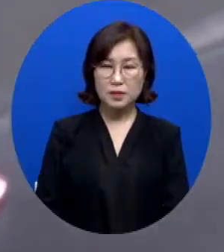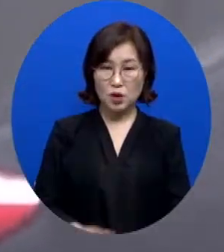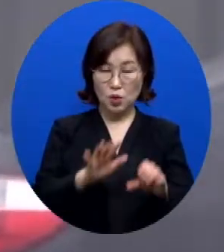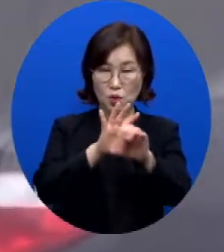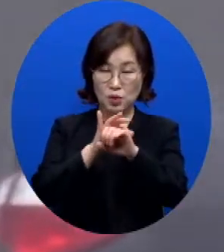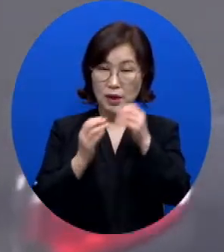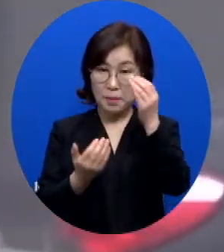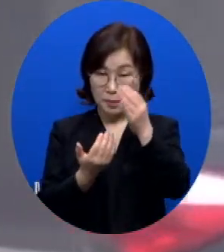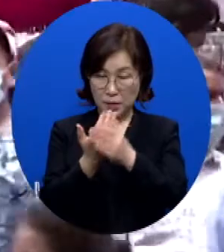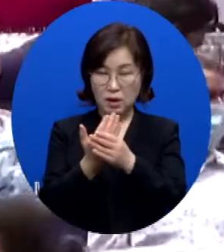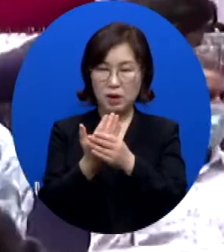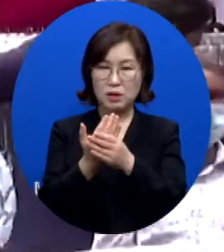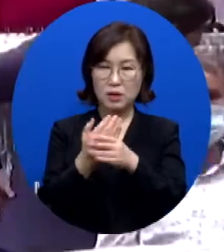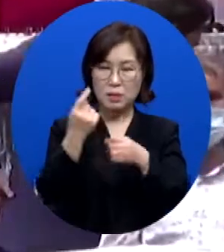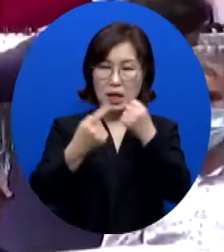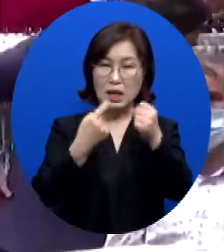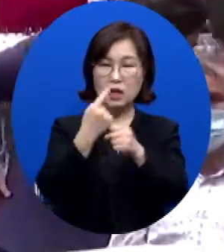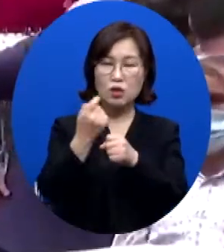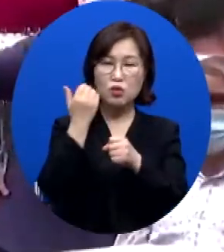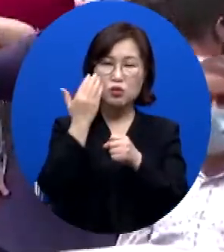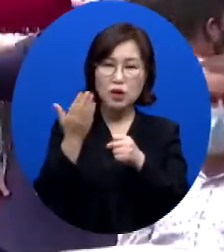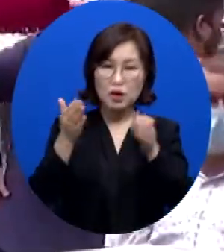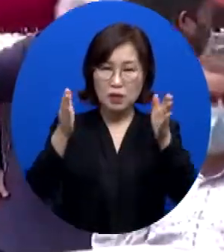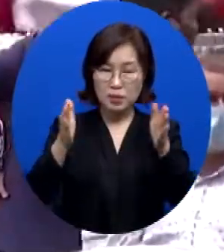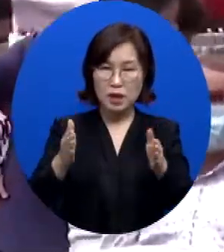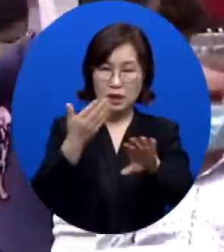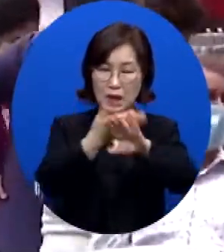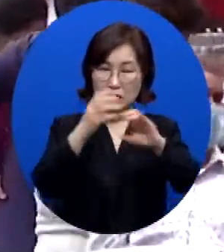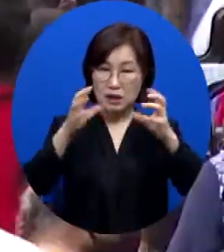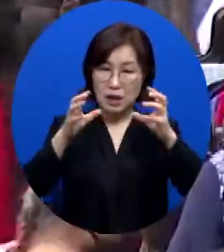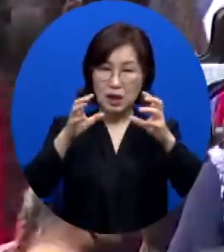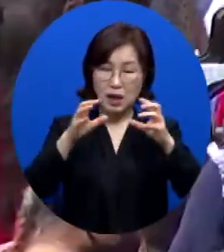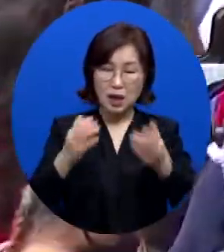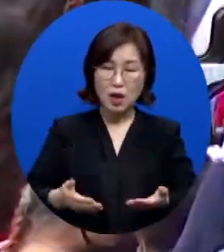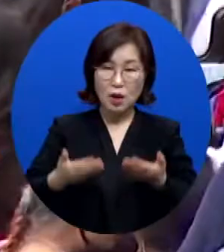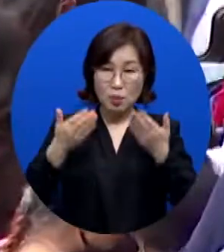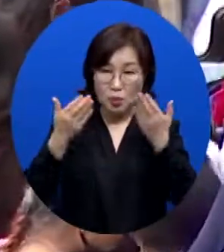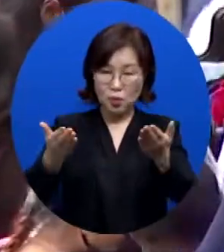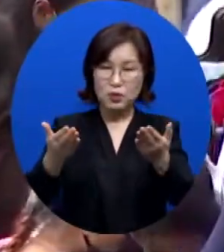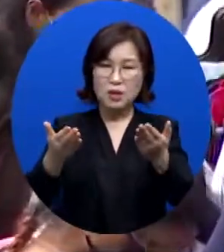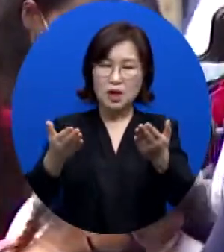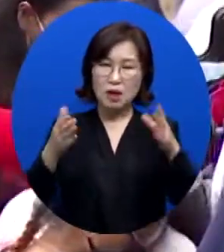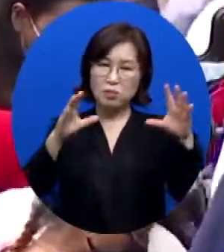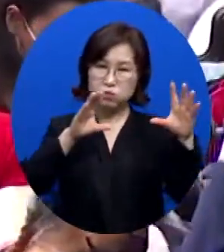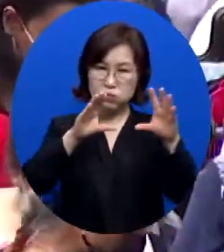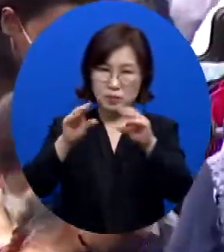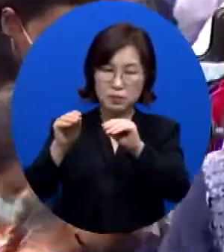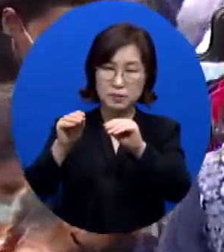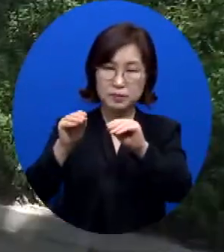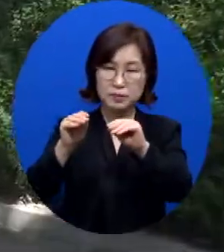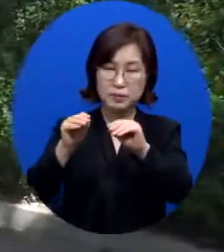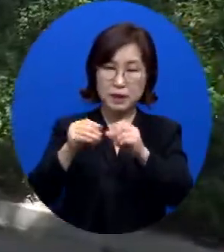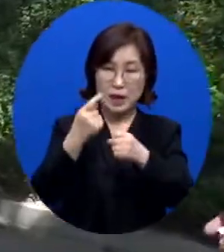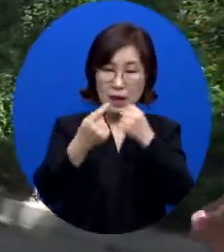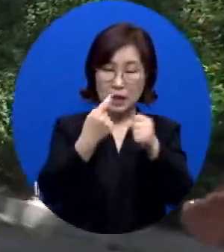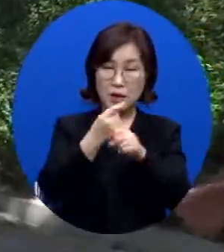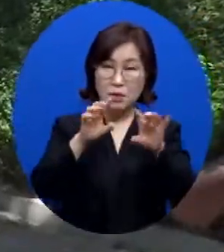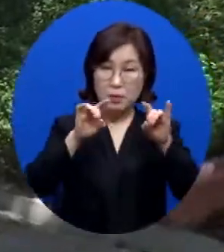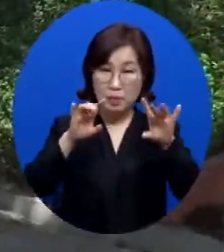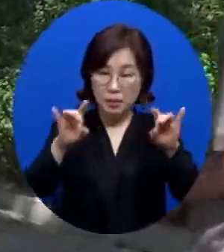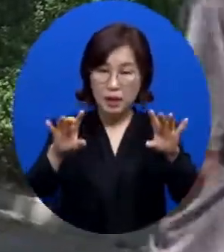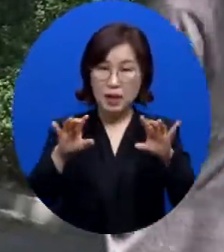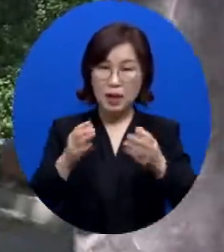사태가 벌어지면서 약 1년 9개월 넘게 해외 선교 봉사 활동은 멈췄습니다. 이 가운데 매년 해외